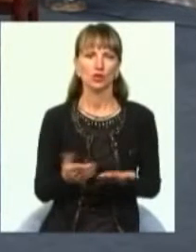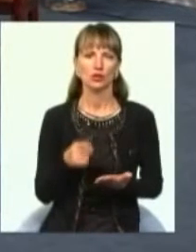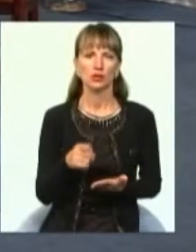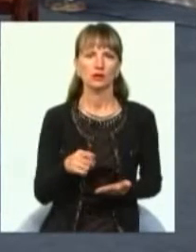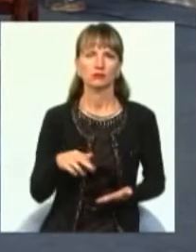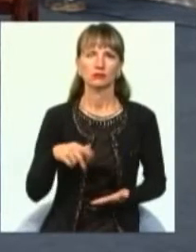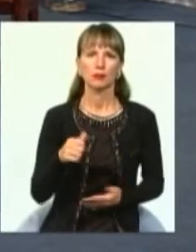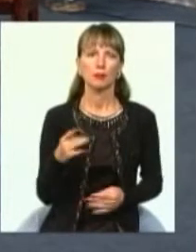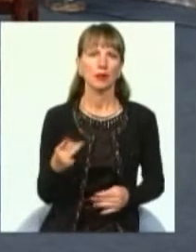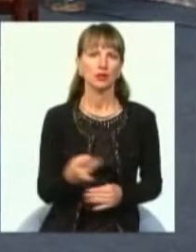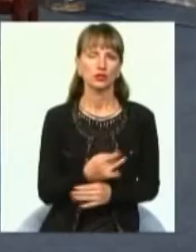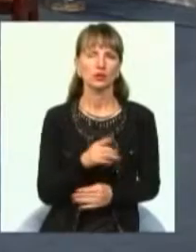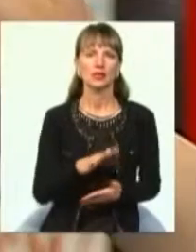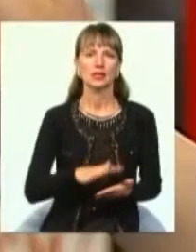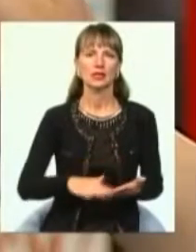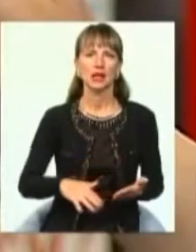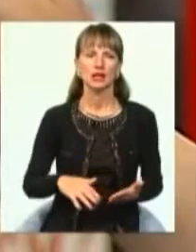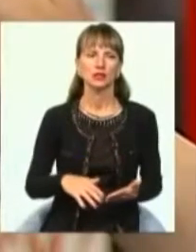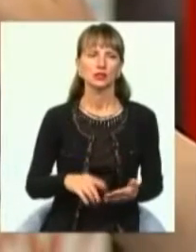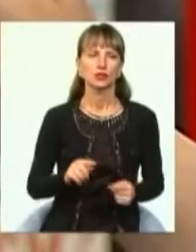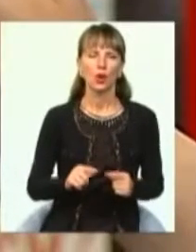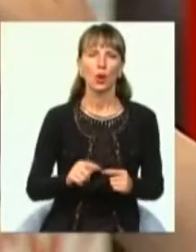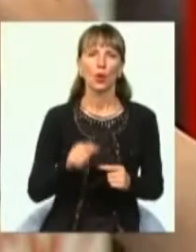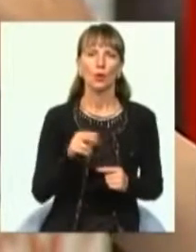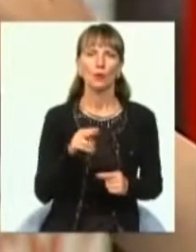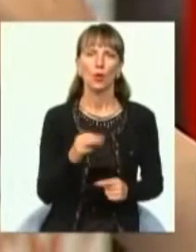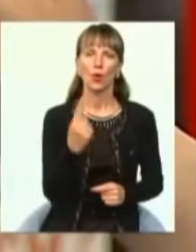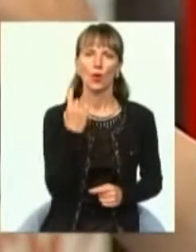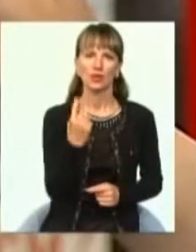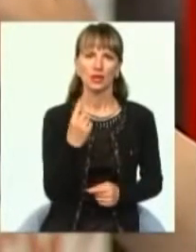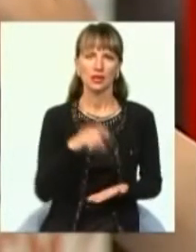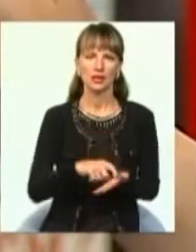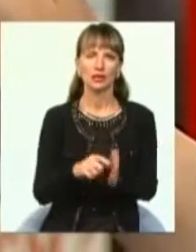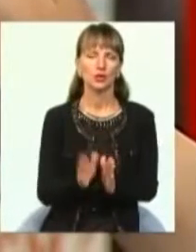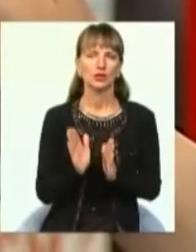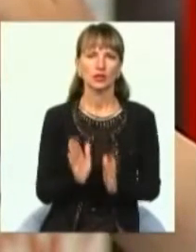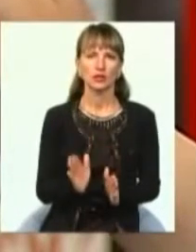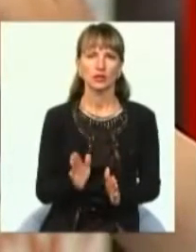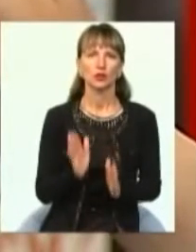походив перший раз, і він далі ходить тільки по одній клітинці. Тільки так. По одній.